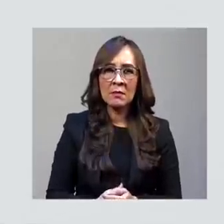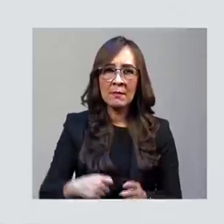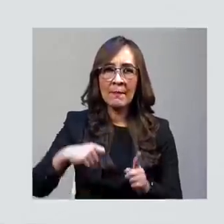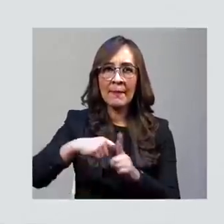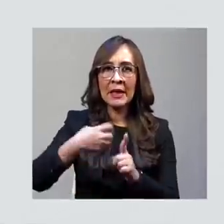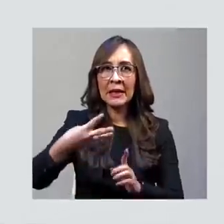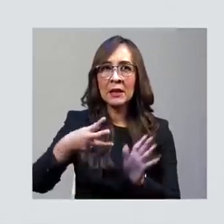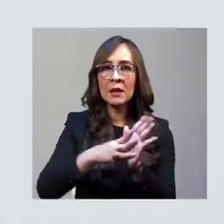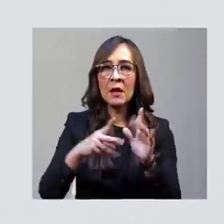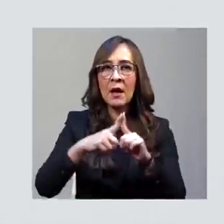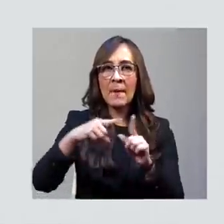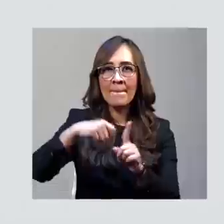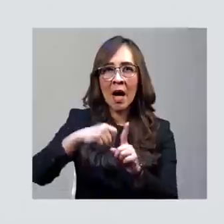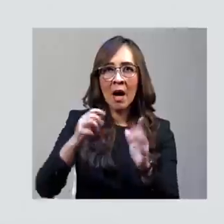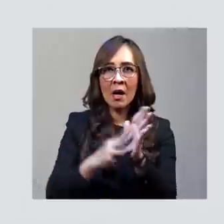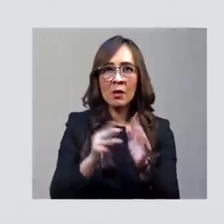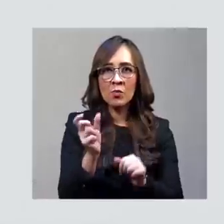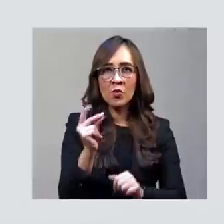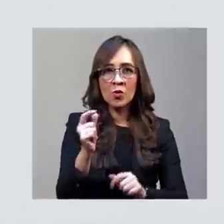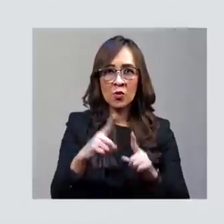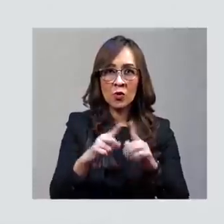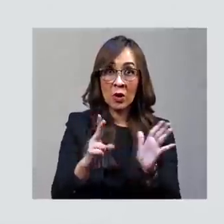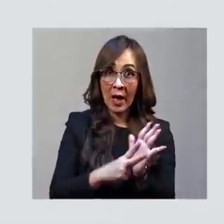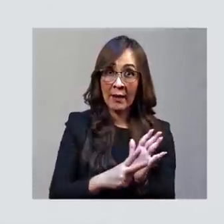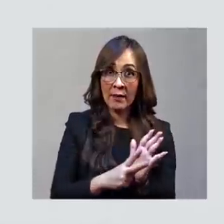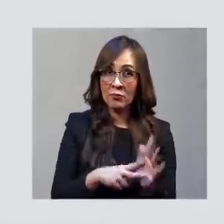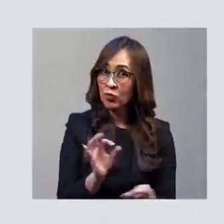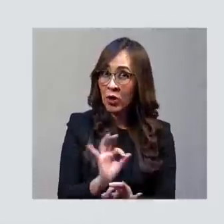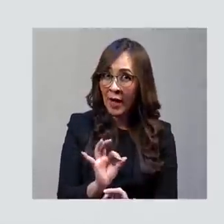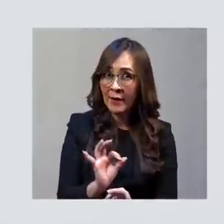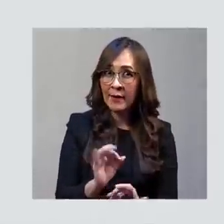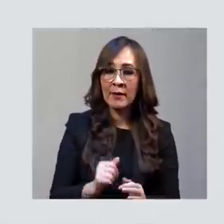Saya percaya Injil akan membuat orang hidupnya maju.